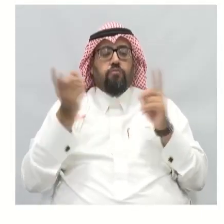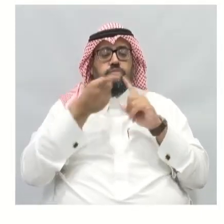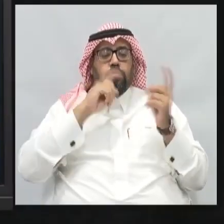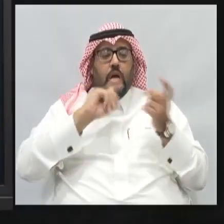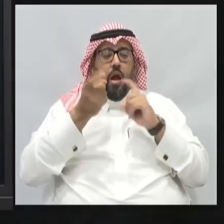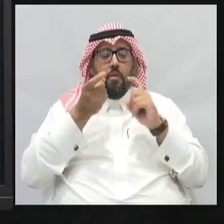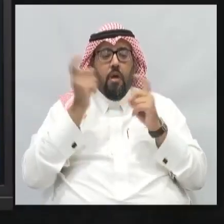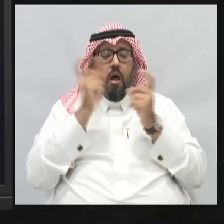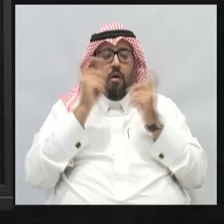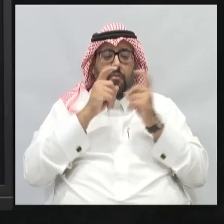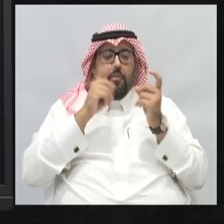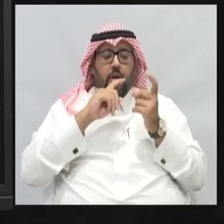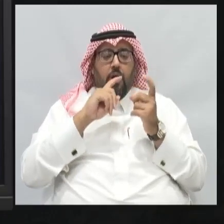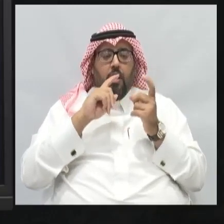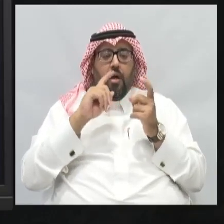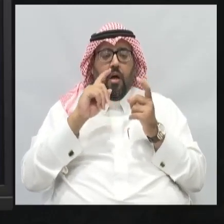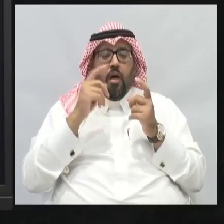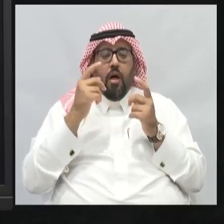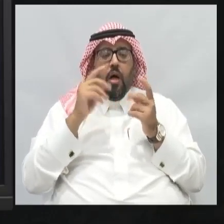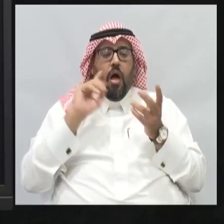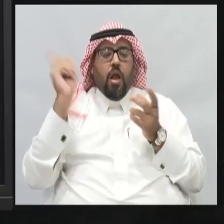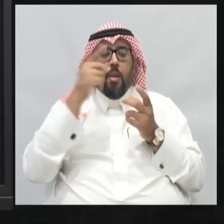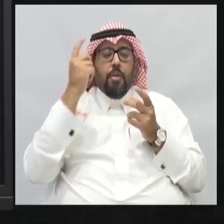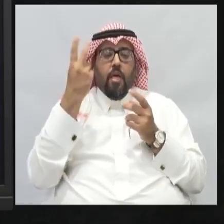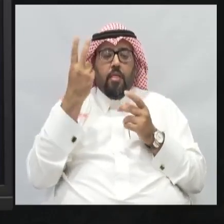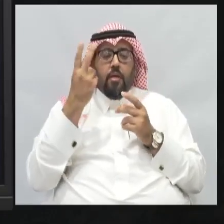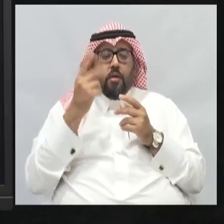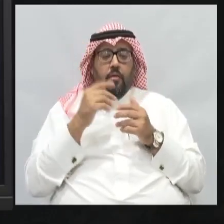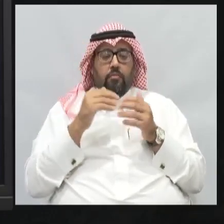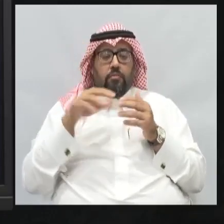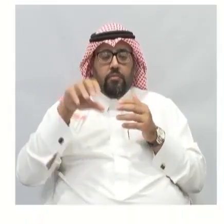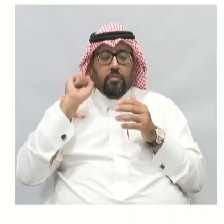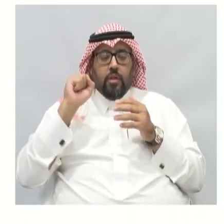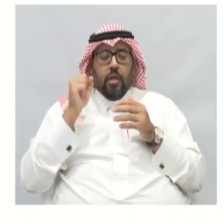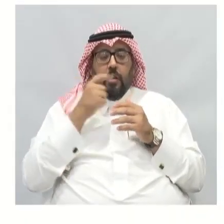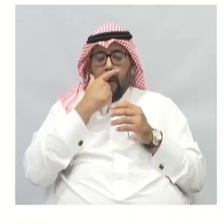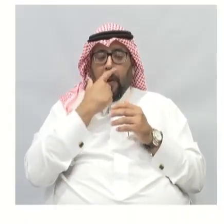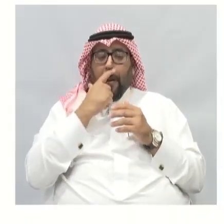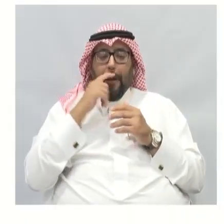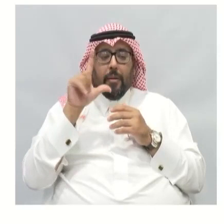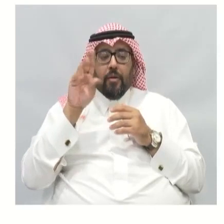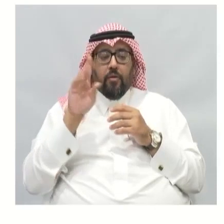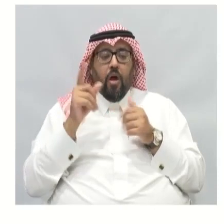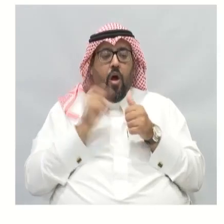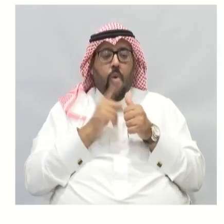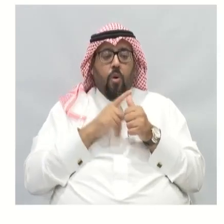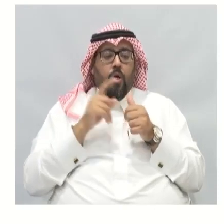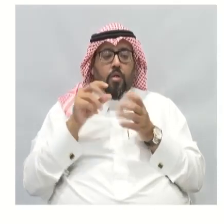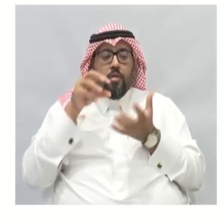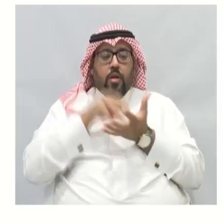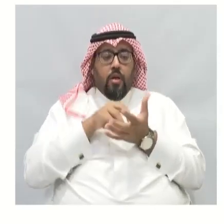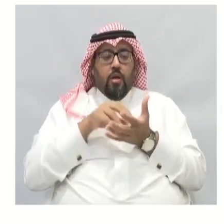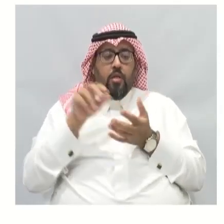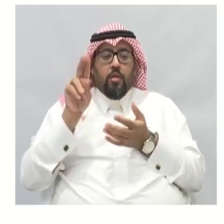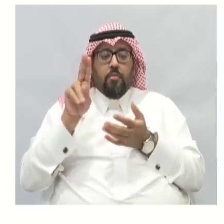العالميه الثانيه خرجت الولايات المتحده لتكون ماذا لتكون اول دوله